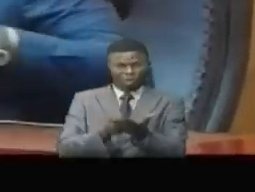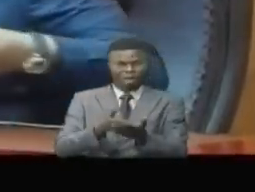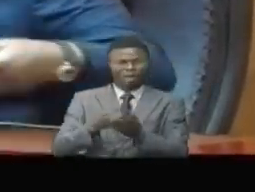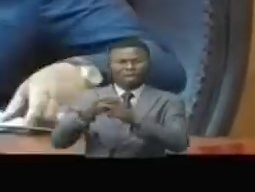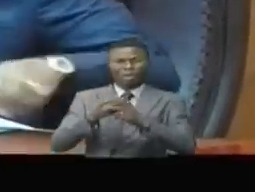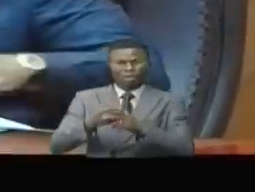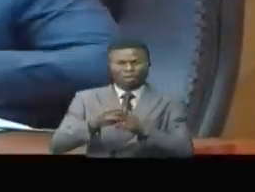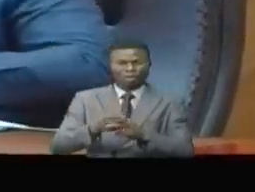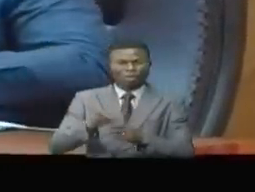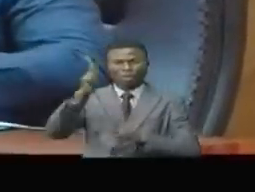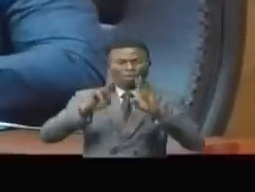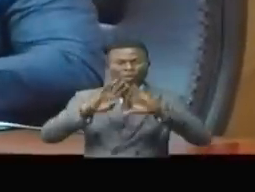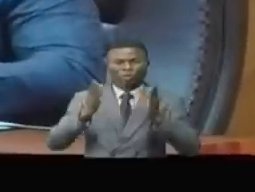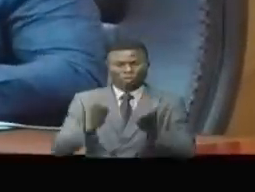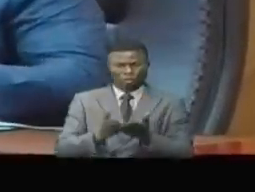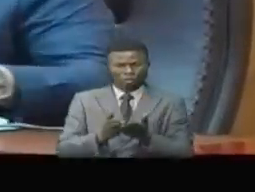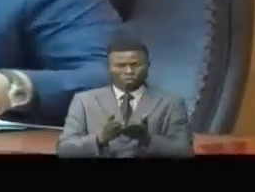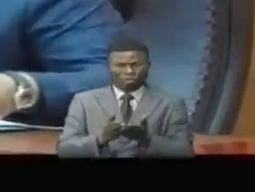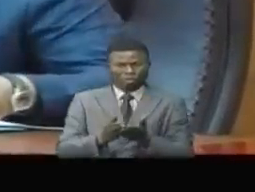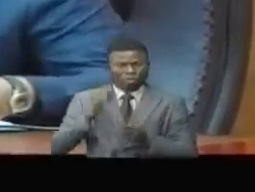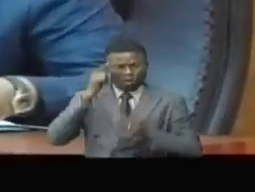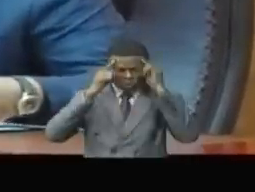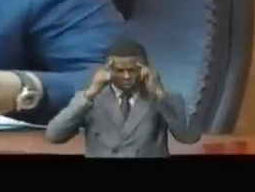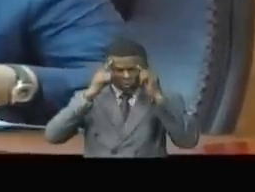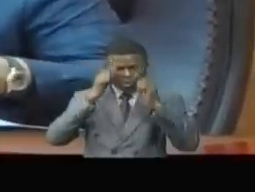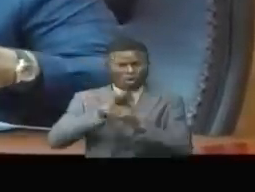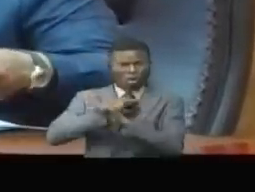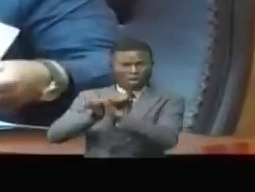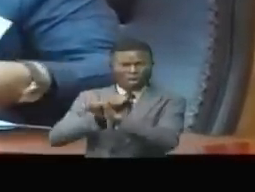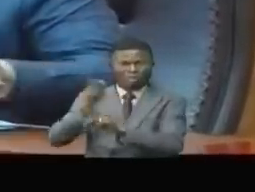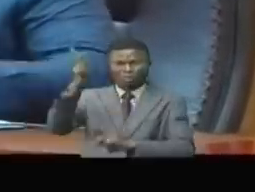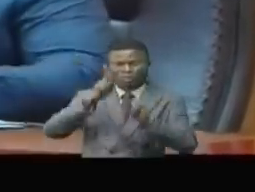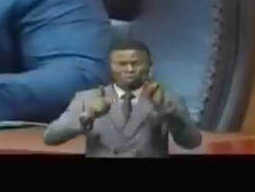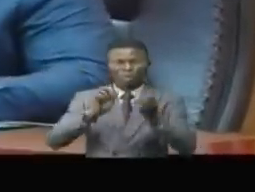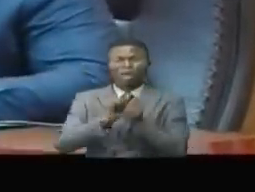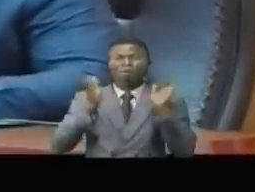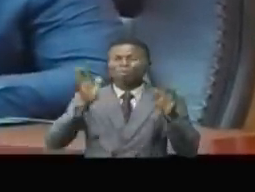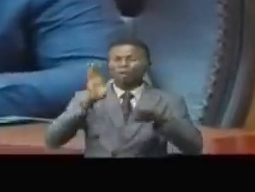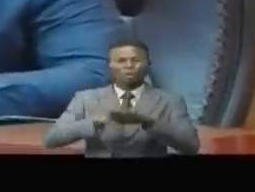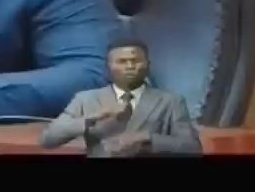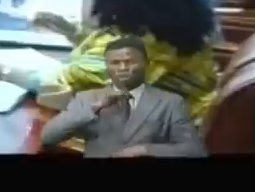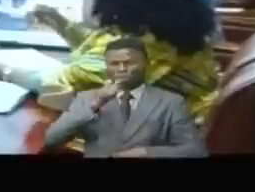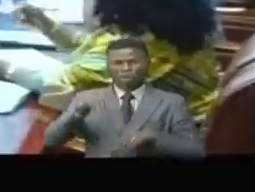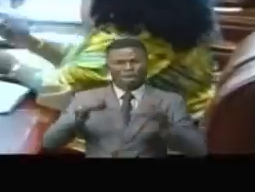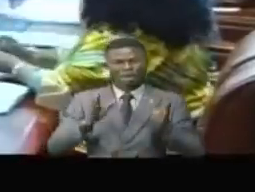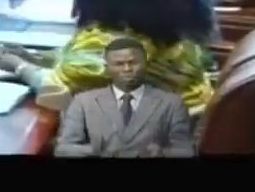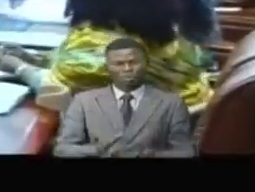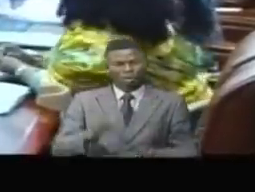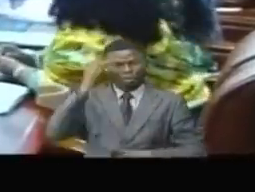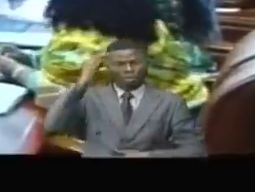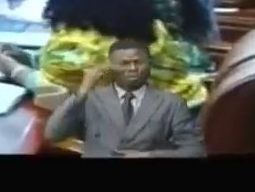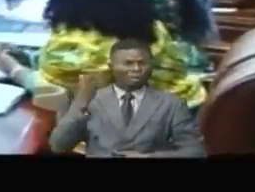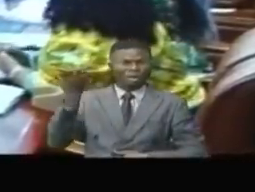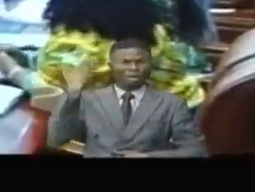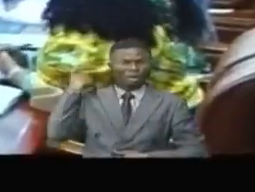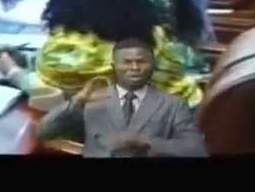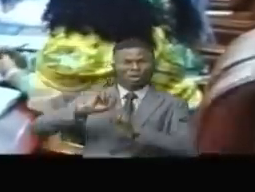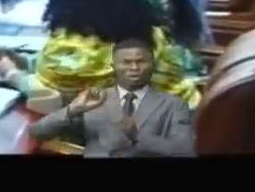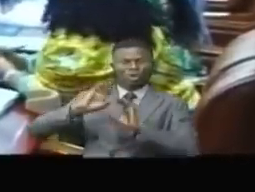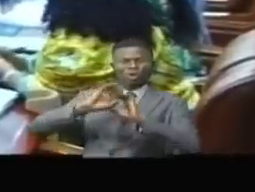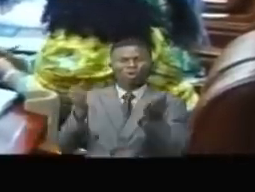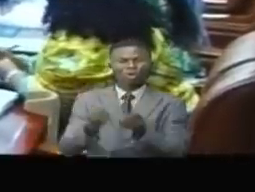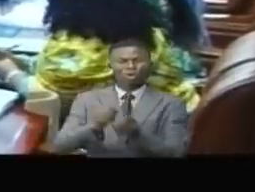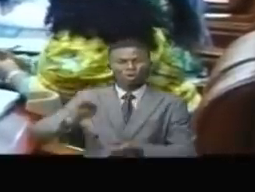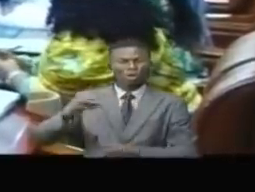de nos compatriotes et dans le souci de prévenir des situations désastreuses, les ministres des hydrocarbures et les autres membres